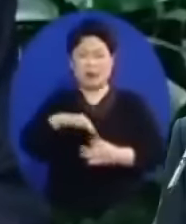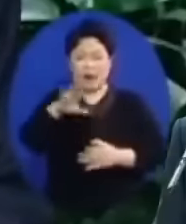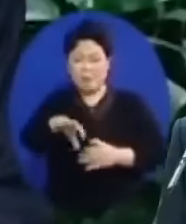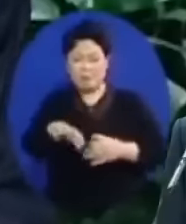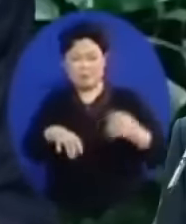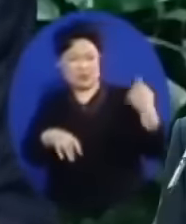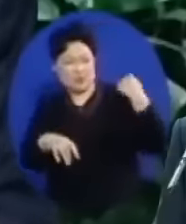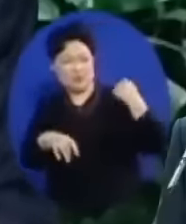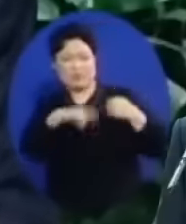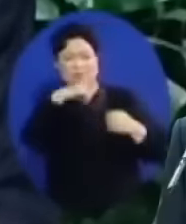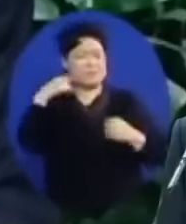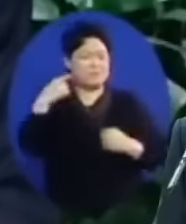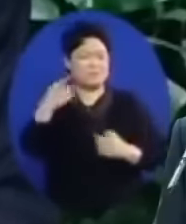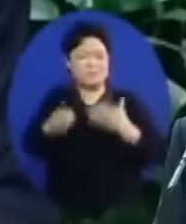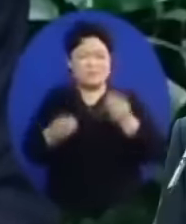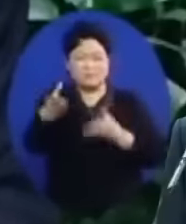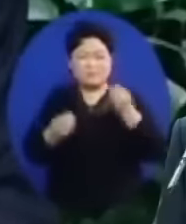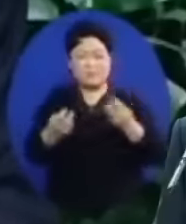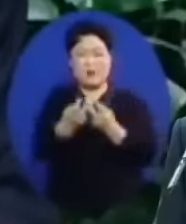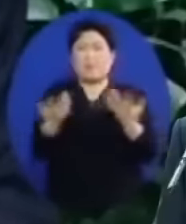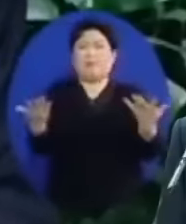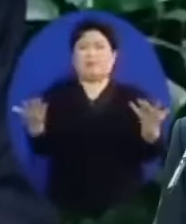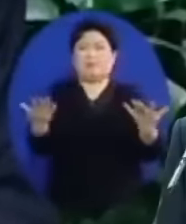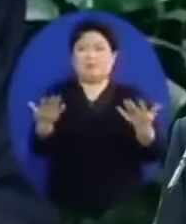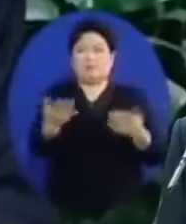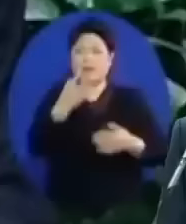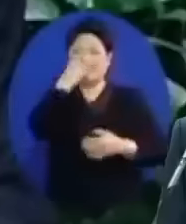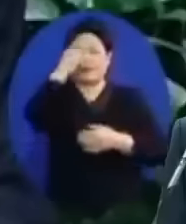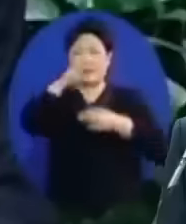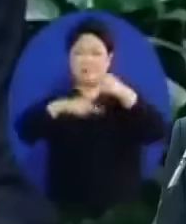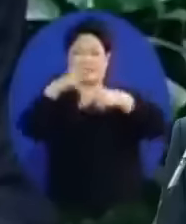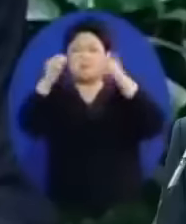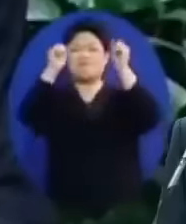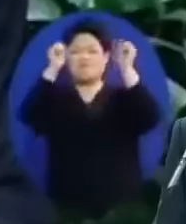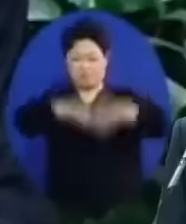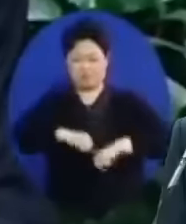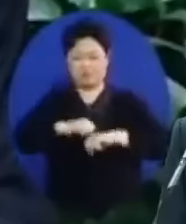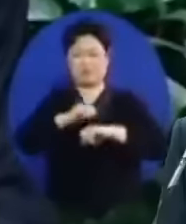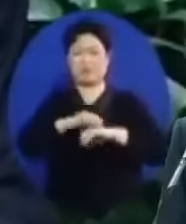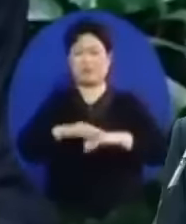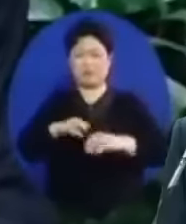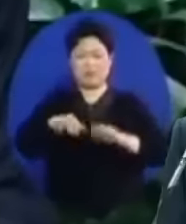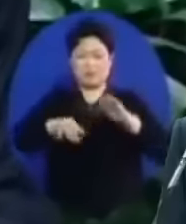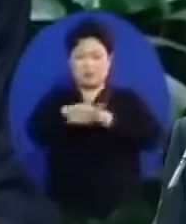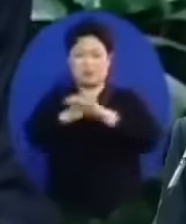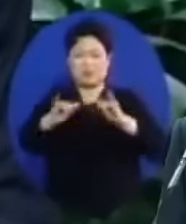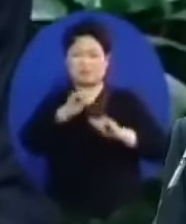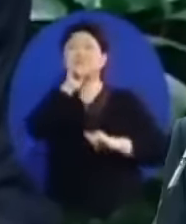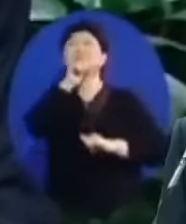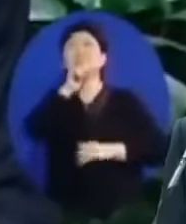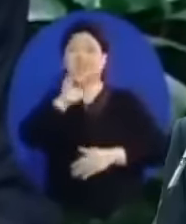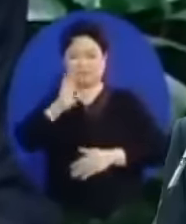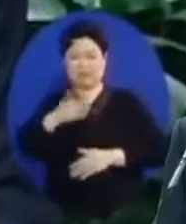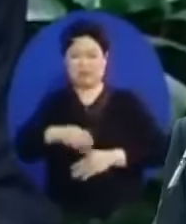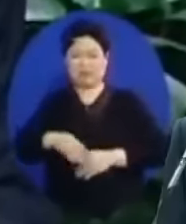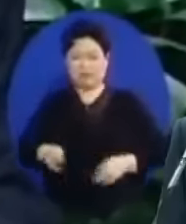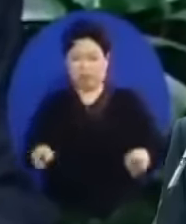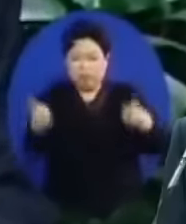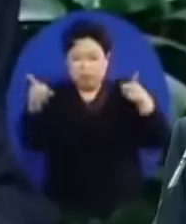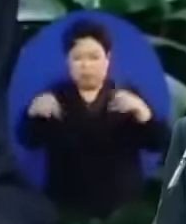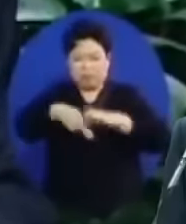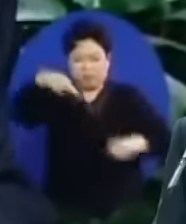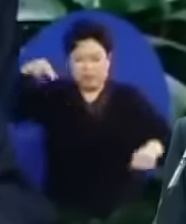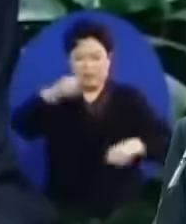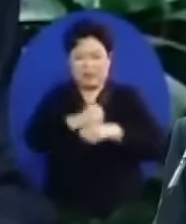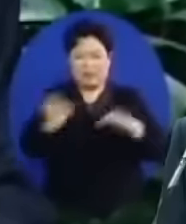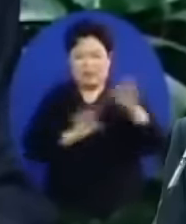적자요 뒤로 봐도 적자요 어찌할 수 없이 바벨탑은 무너지고 그게 투자한 국민들은 거지가 되고 빈털터리가 되고